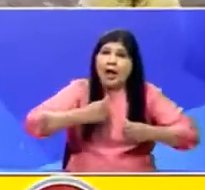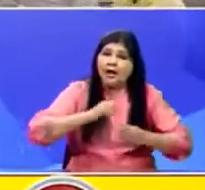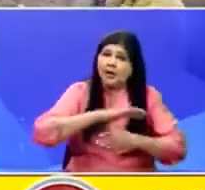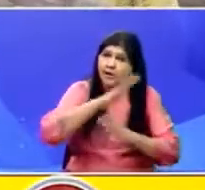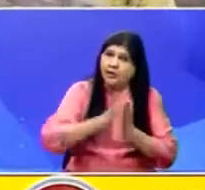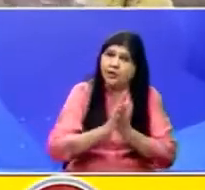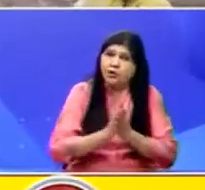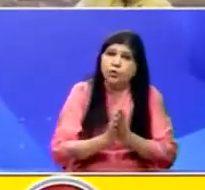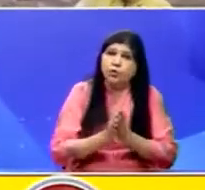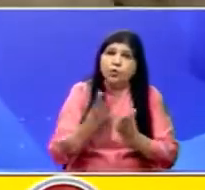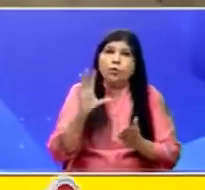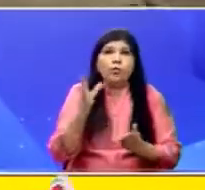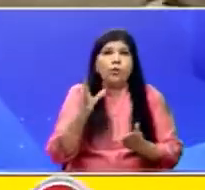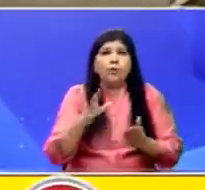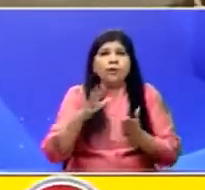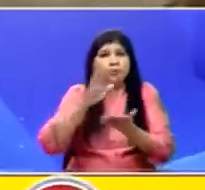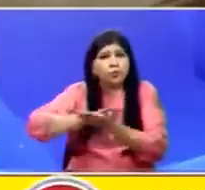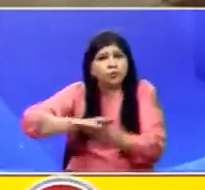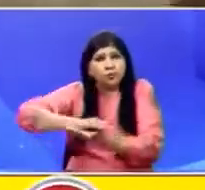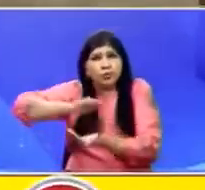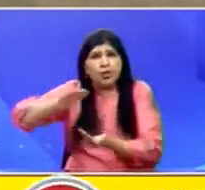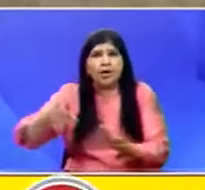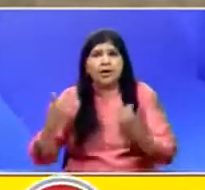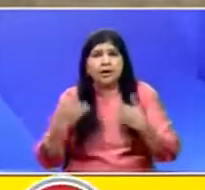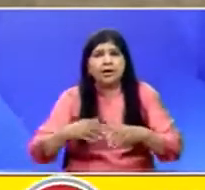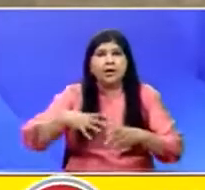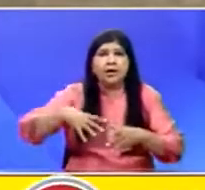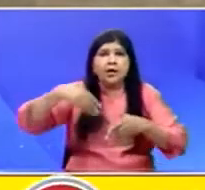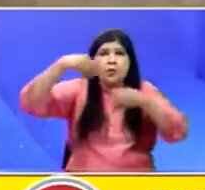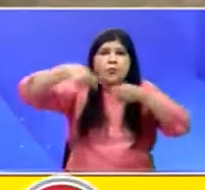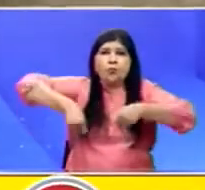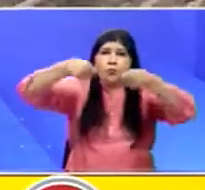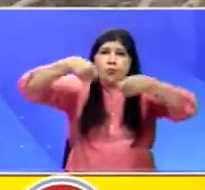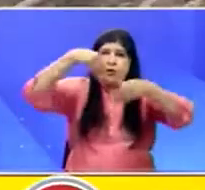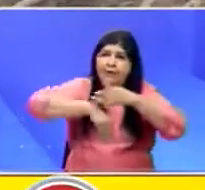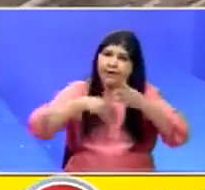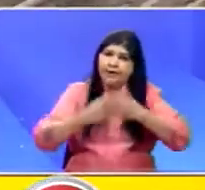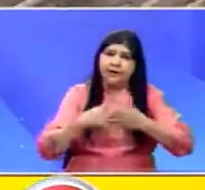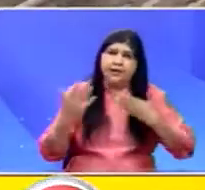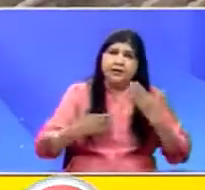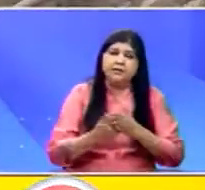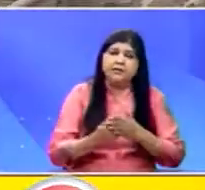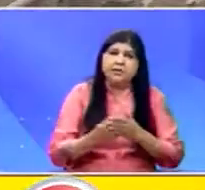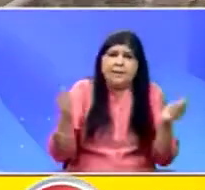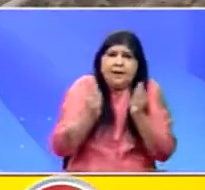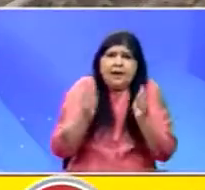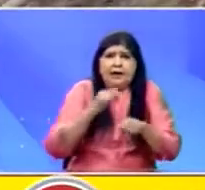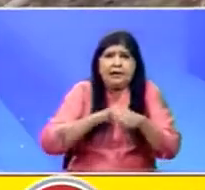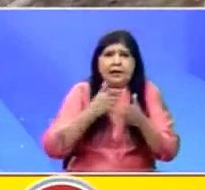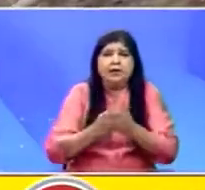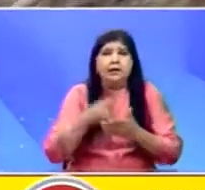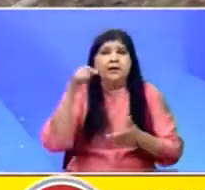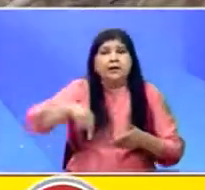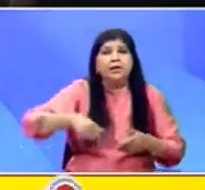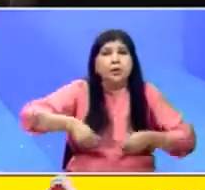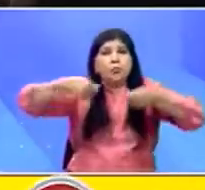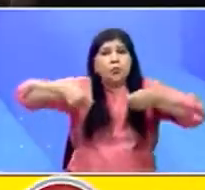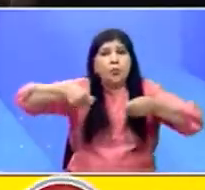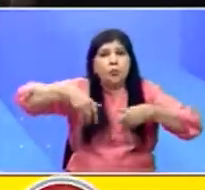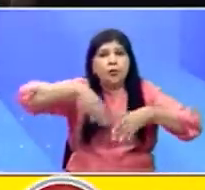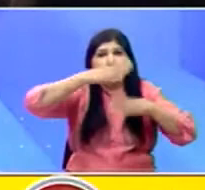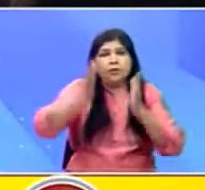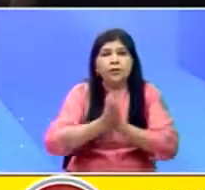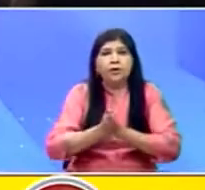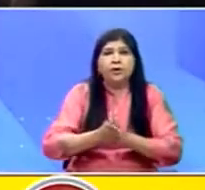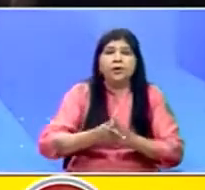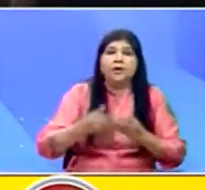उनके गोबर को सुखाकर बोरियों में भर लेते हैं। जब सर्दियां आती हैं तो इन बोरियों को